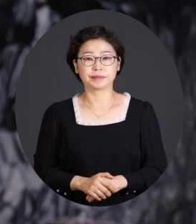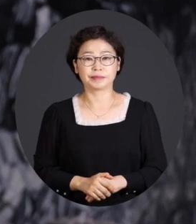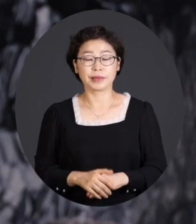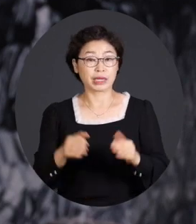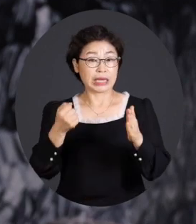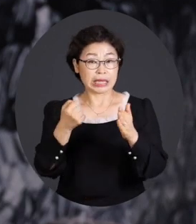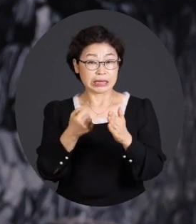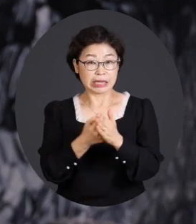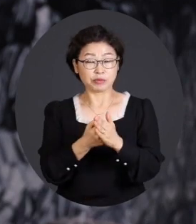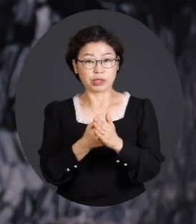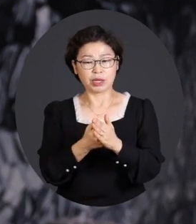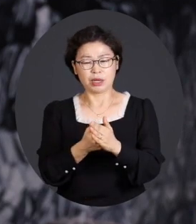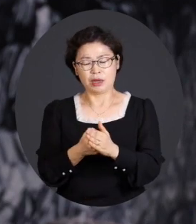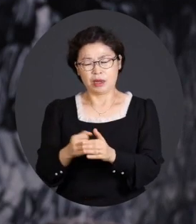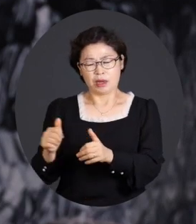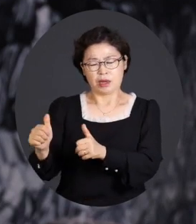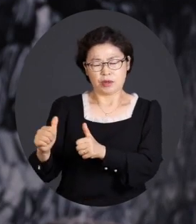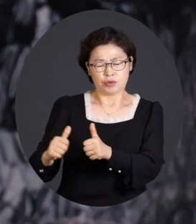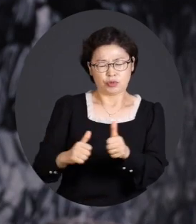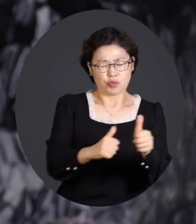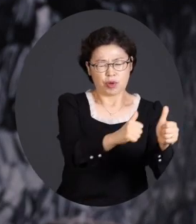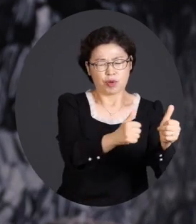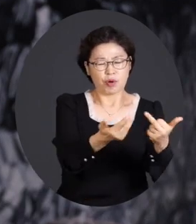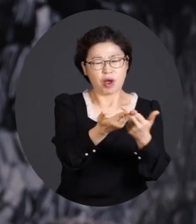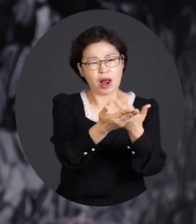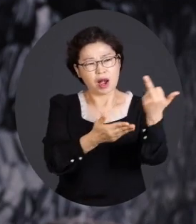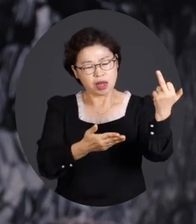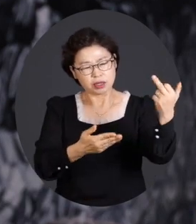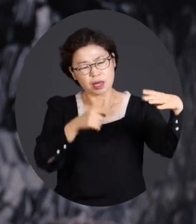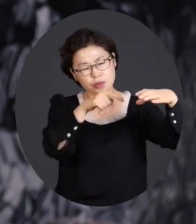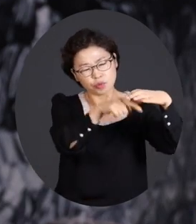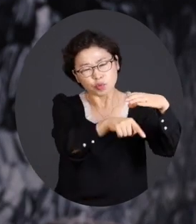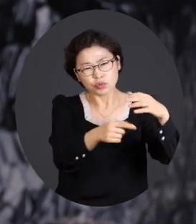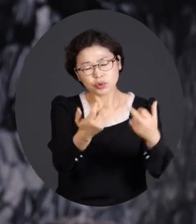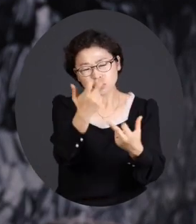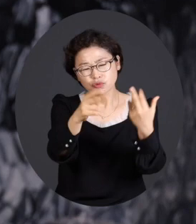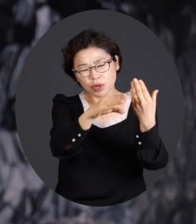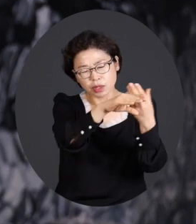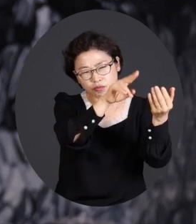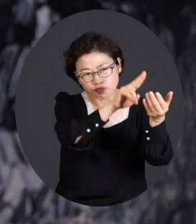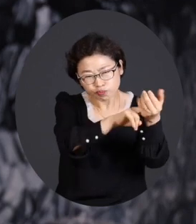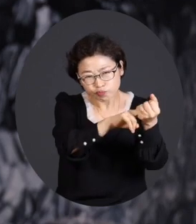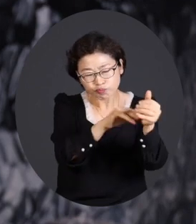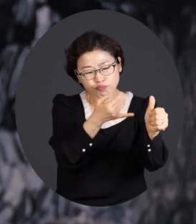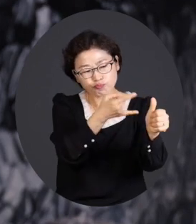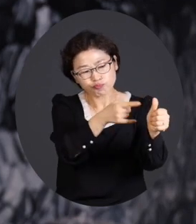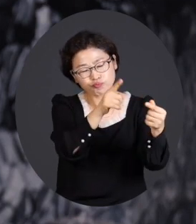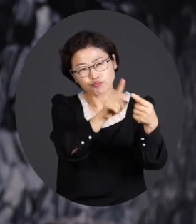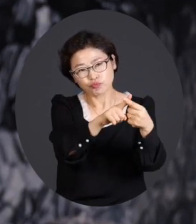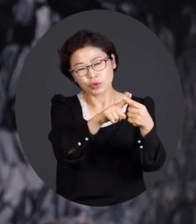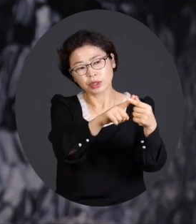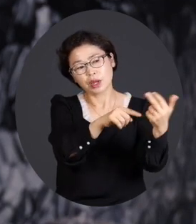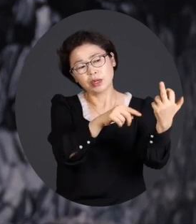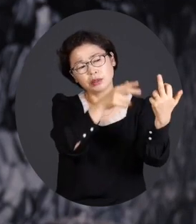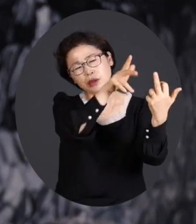이렇게 토벌대에 쫓겨서 한라산, 동굴, 중산간 등지에 숨어있던 사람들에게 산에서 내려와 귀순하면 죄를